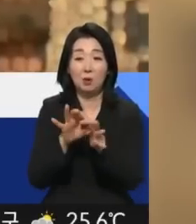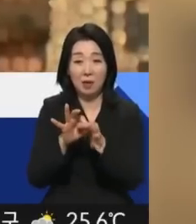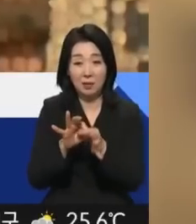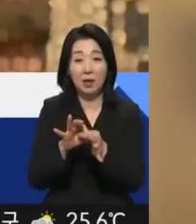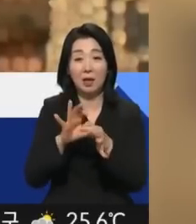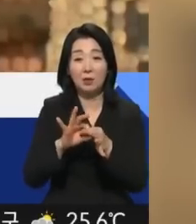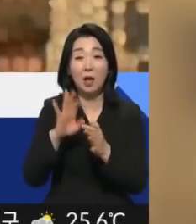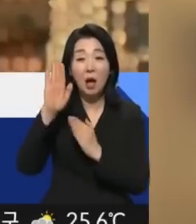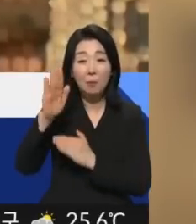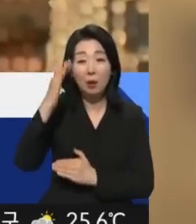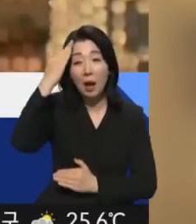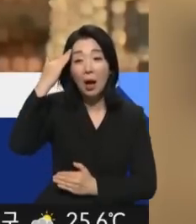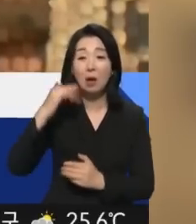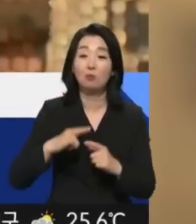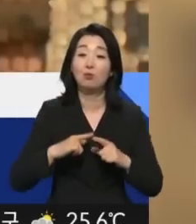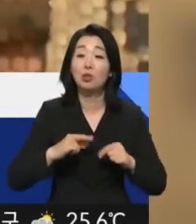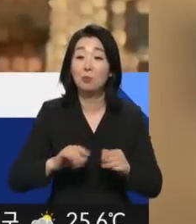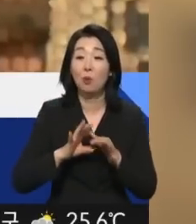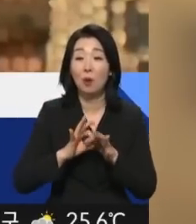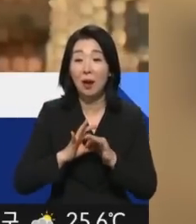背景として